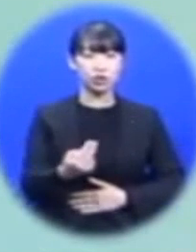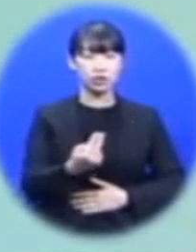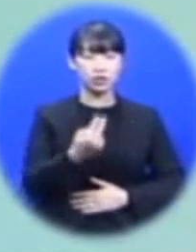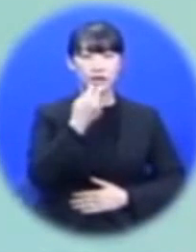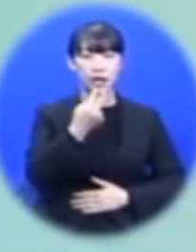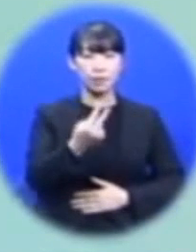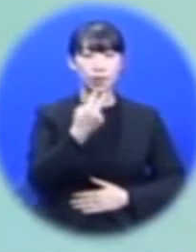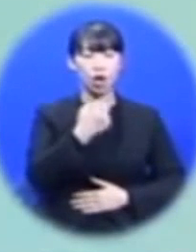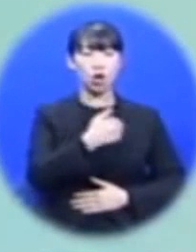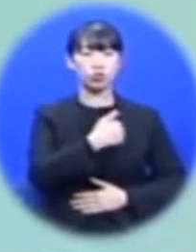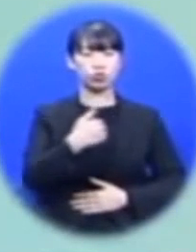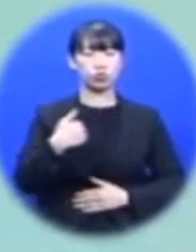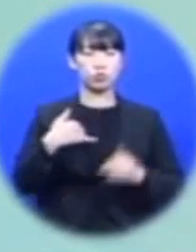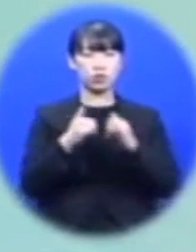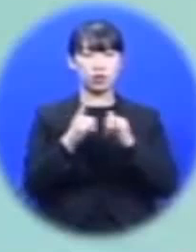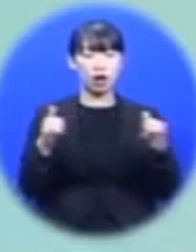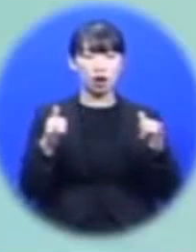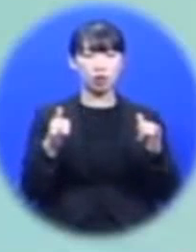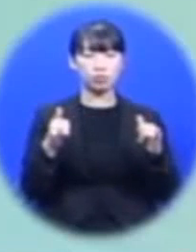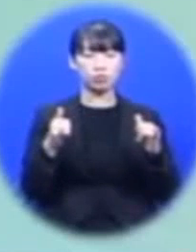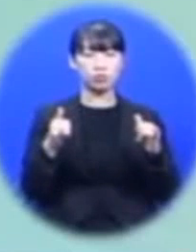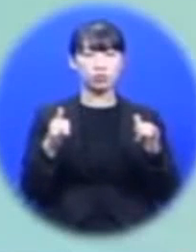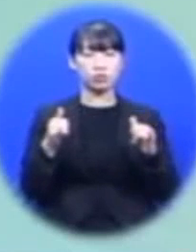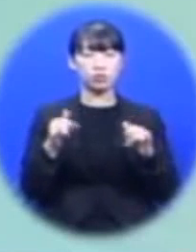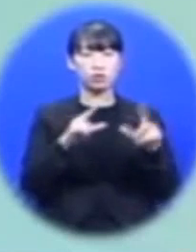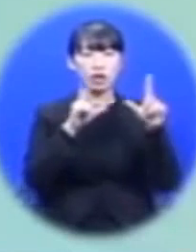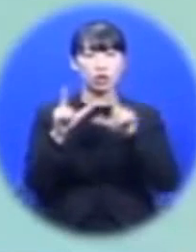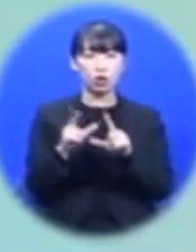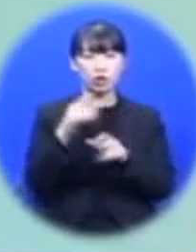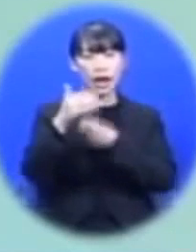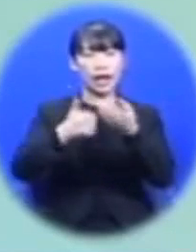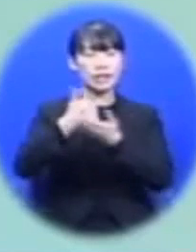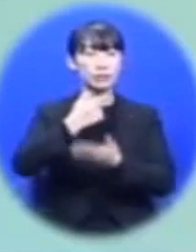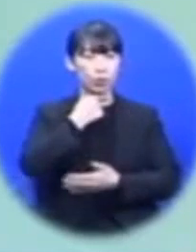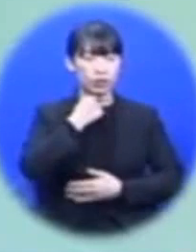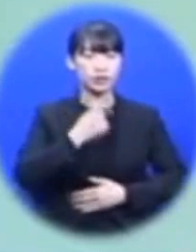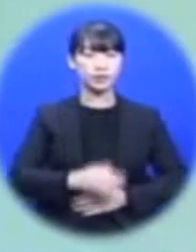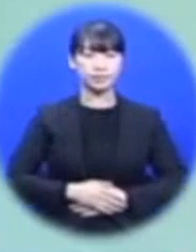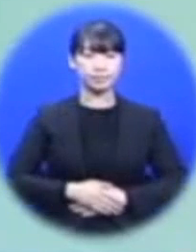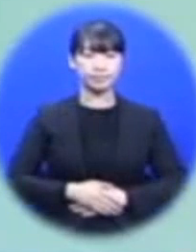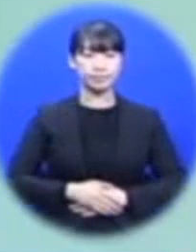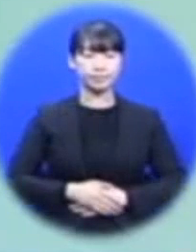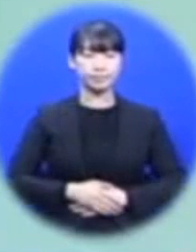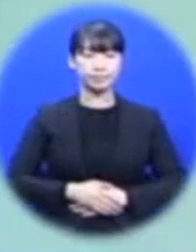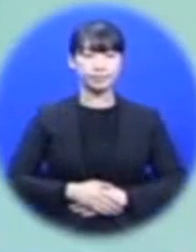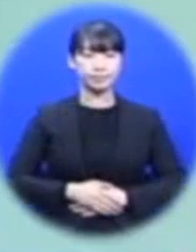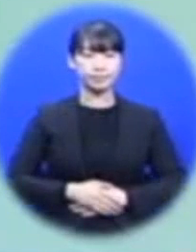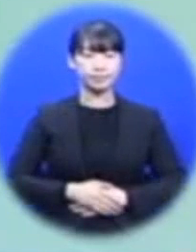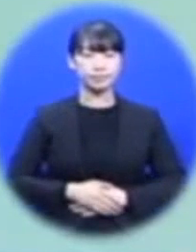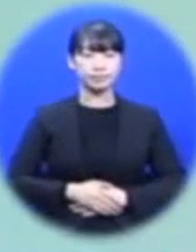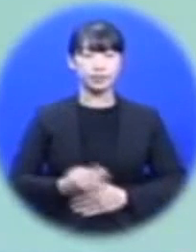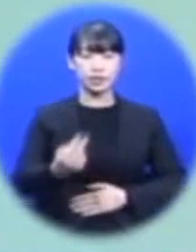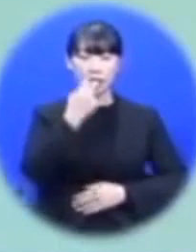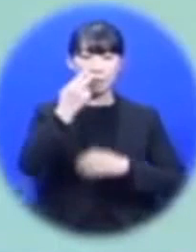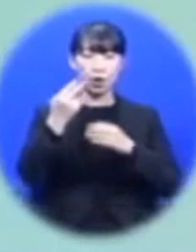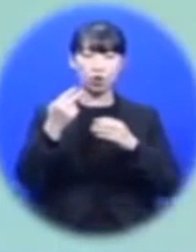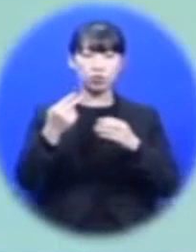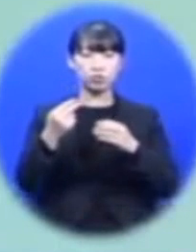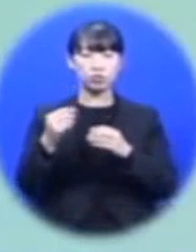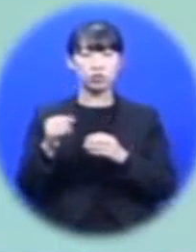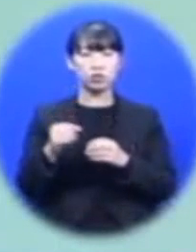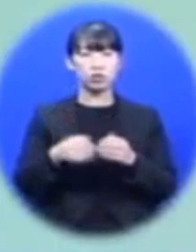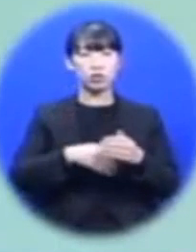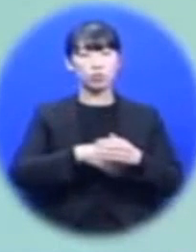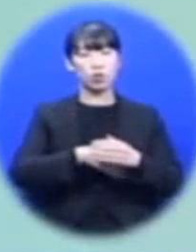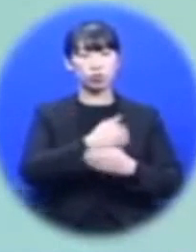원하신다는 거 믿어야 합니다 아멘 그런데 왜 예수를 믿기는 하지만 그 생명이 넘치는 삶을 우리가 살지